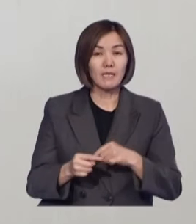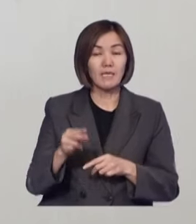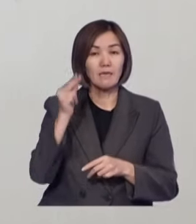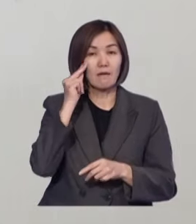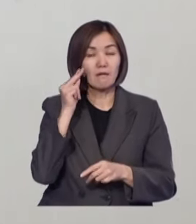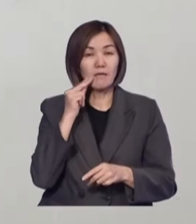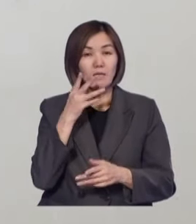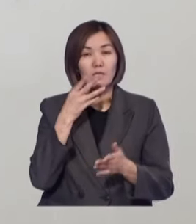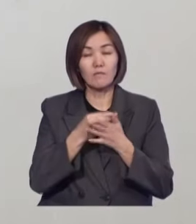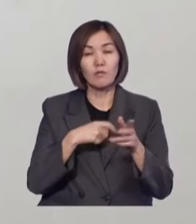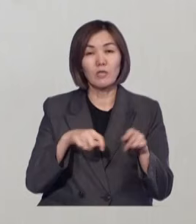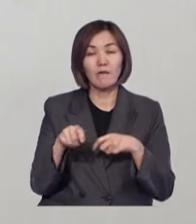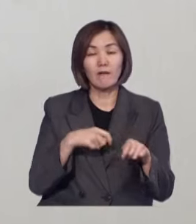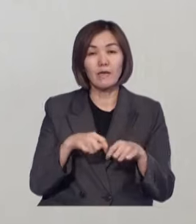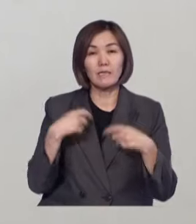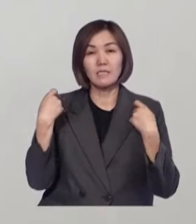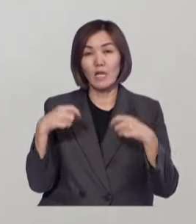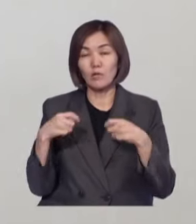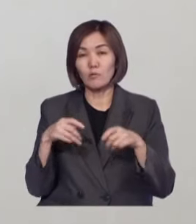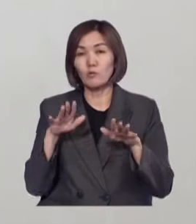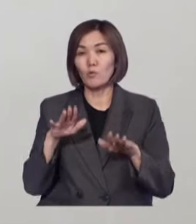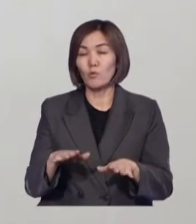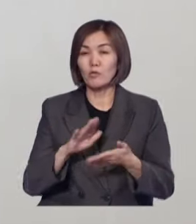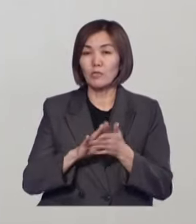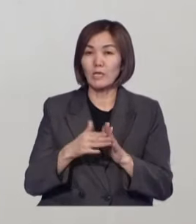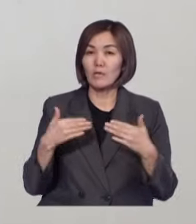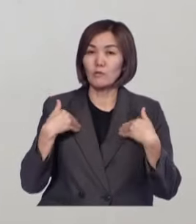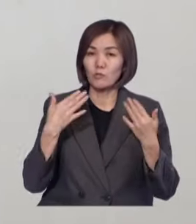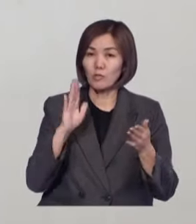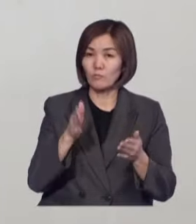тауарын сату үшін арнай орын қарастырып, мүмкіндік жасап отырмыз.